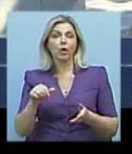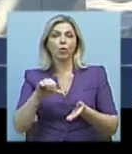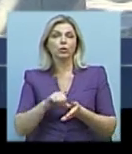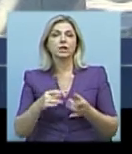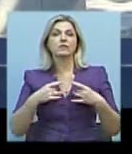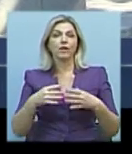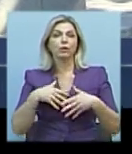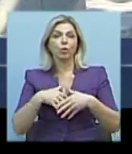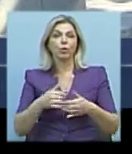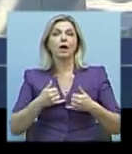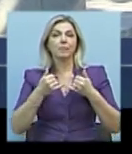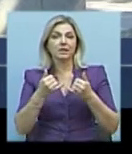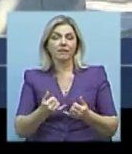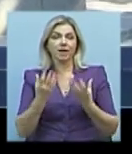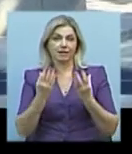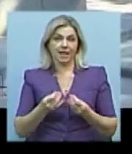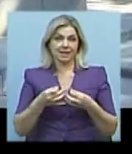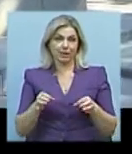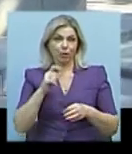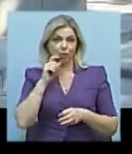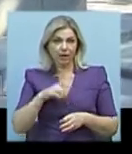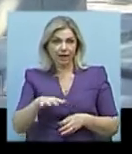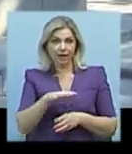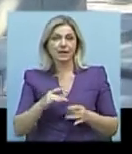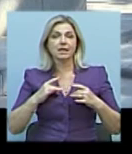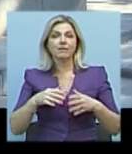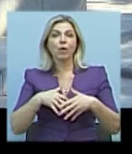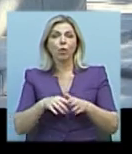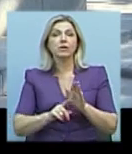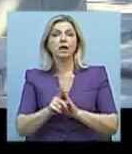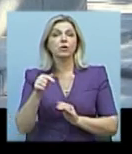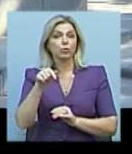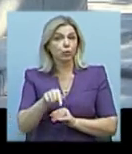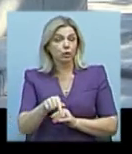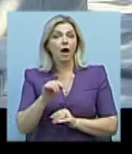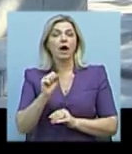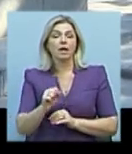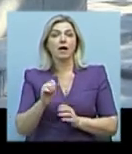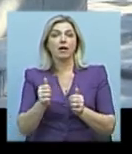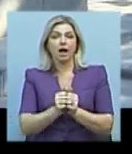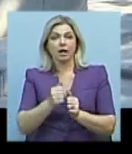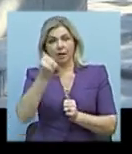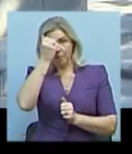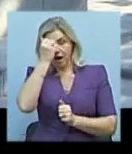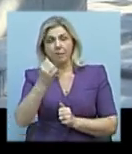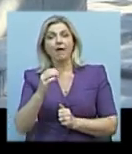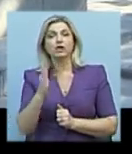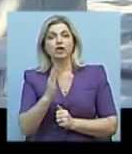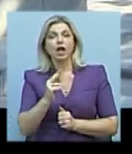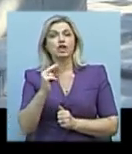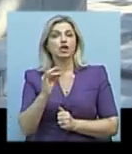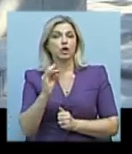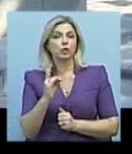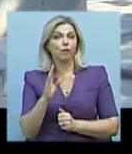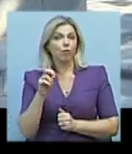ходи, присвячений Дню Незалежності України. Святкова хода розпочнеться звідси, пройде повз пам'ятник В'ячеславу Чорноволу, а закінчиться